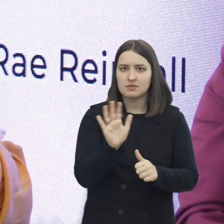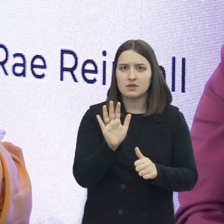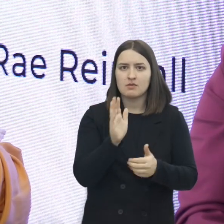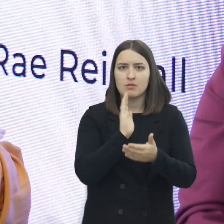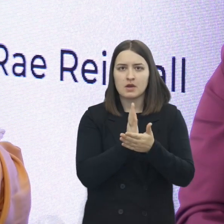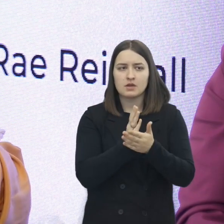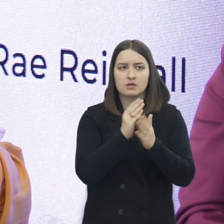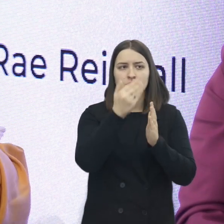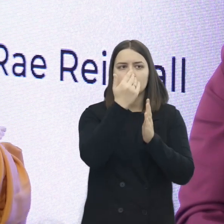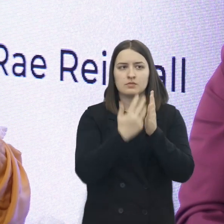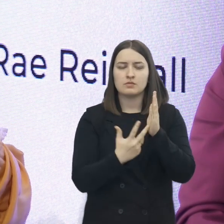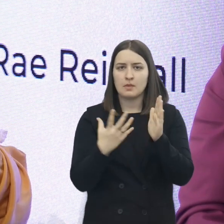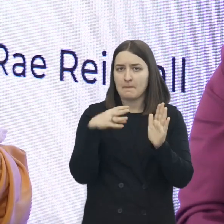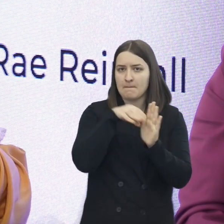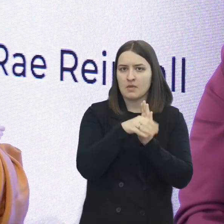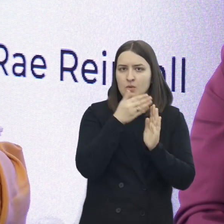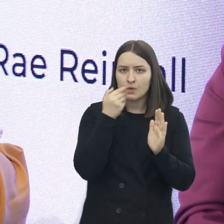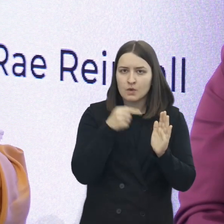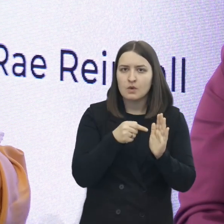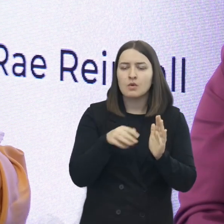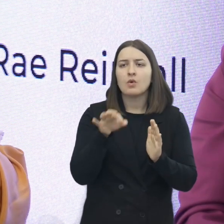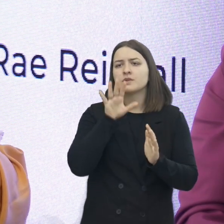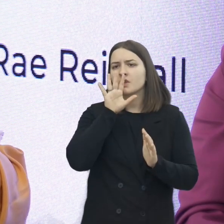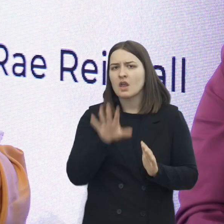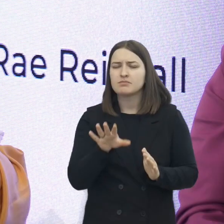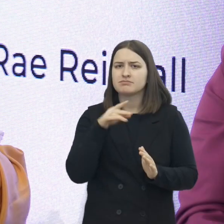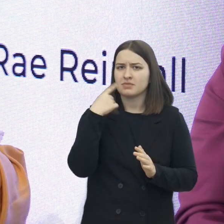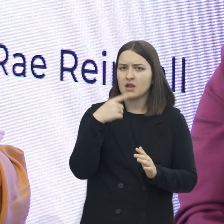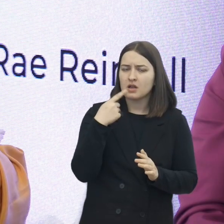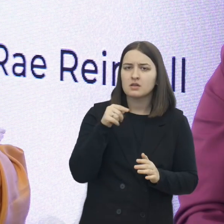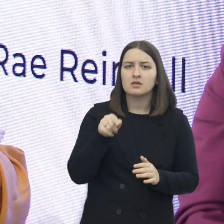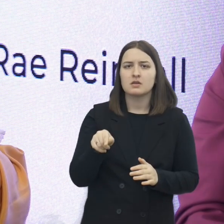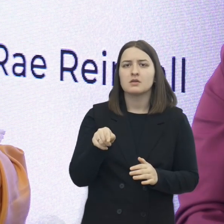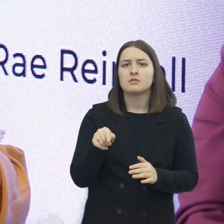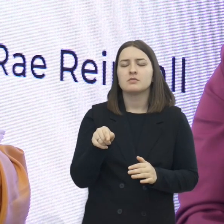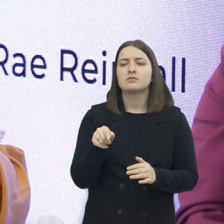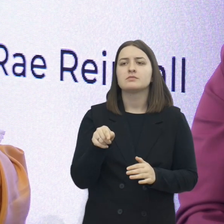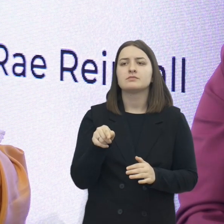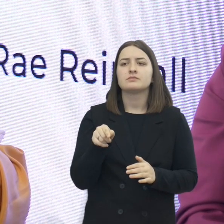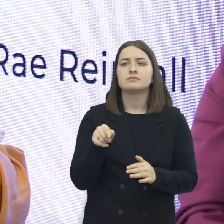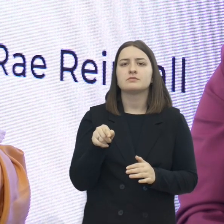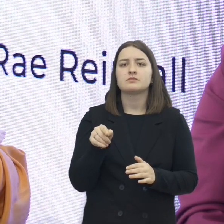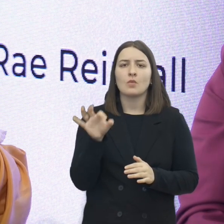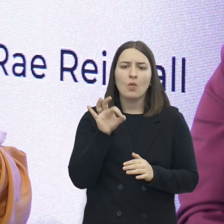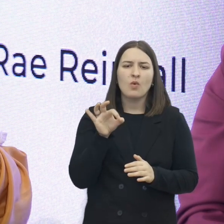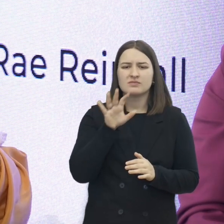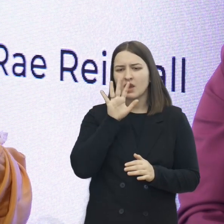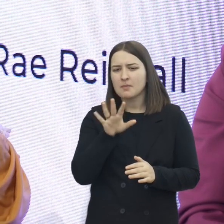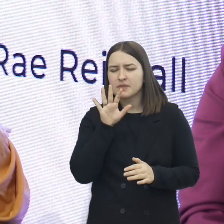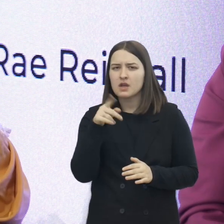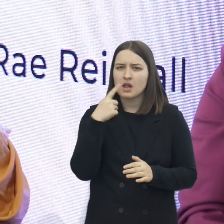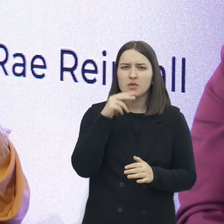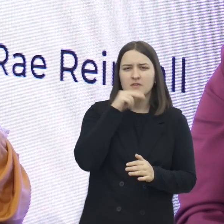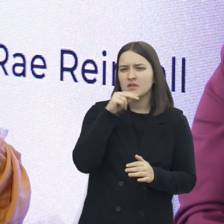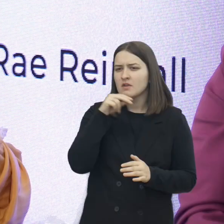saugomų bruožų, kai kalbam apie neapykantos kalbą ir neapykantos nusikaltimus. Tad tai irgi sukelia nesaugumą,